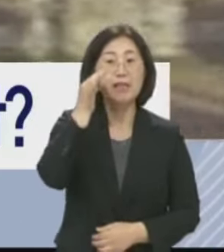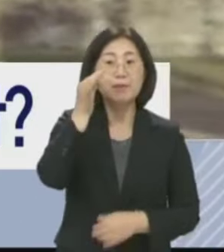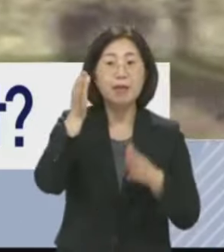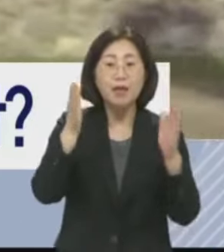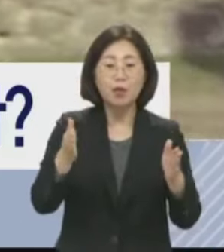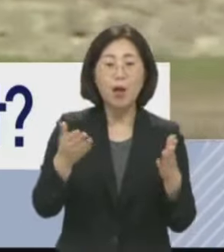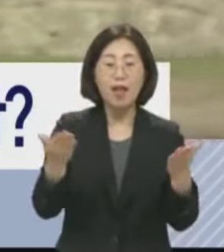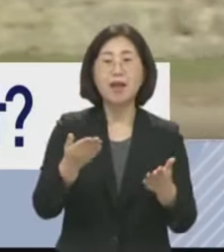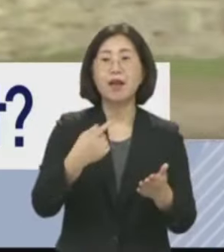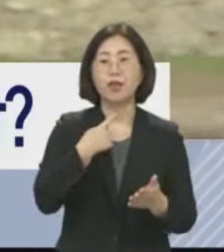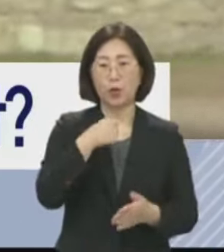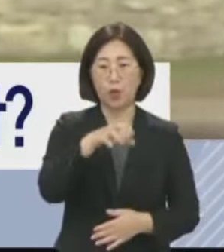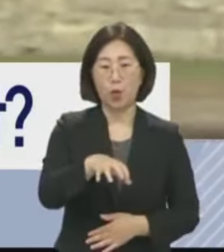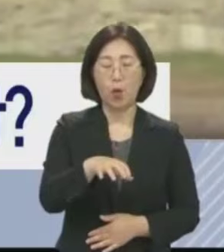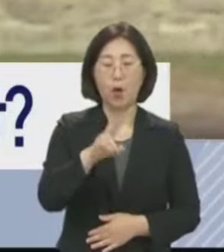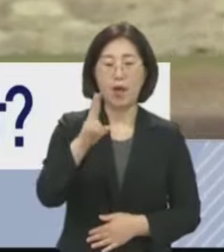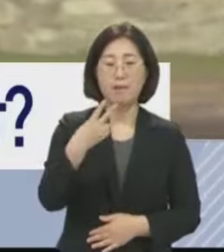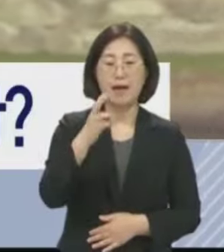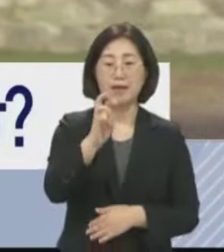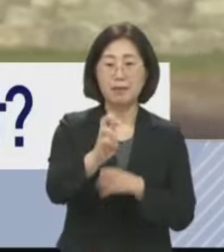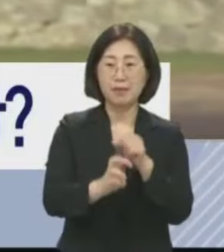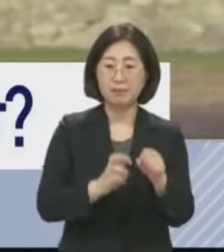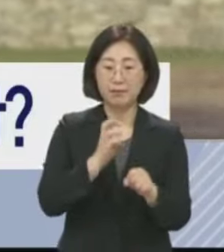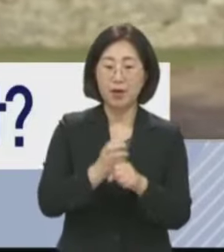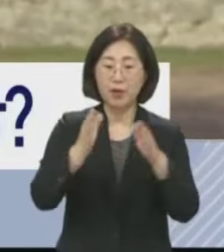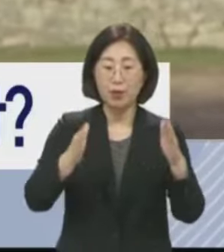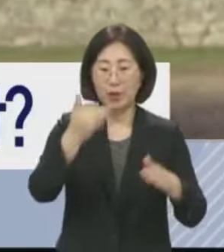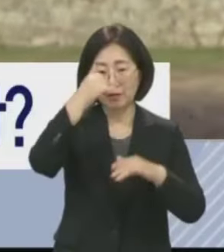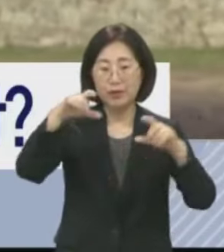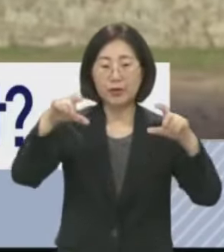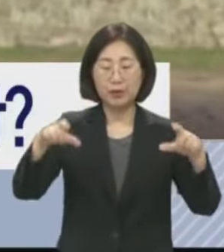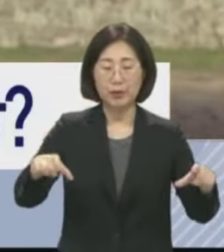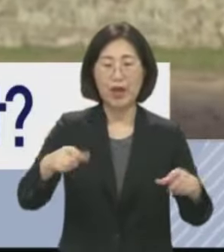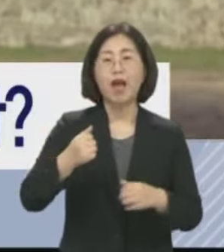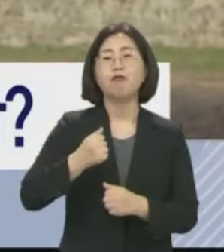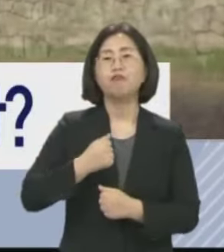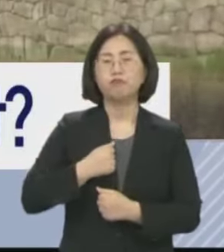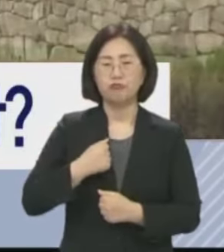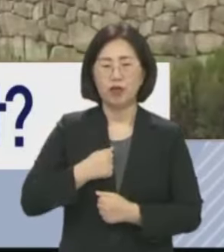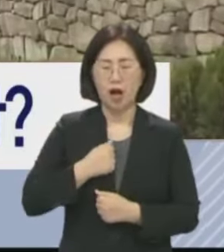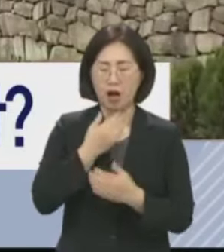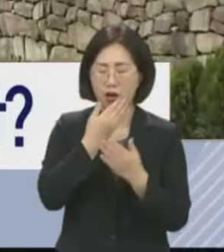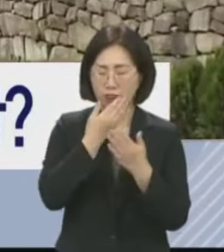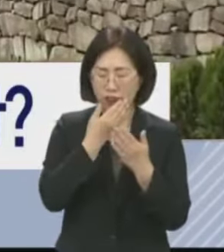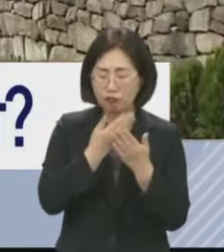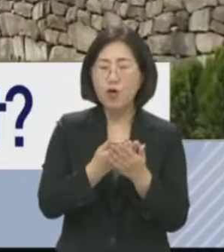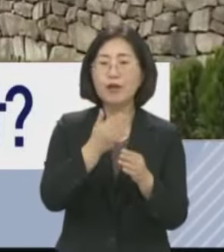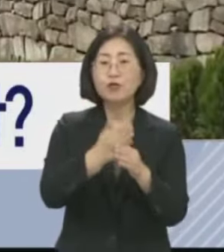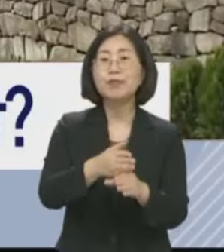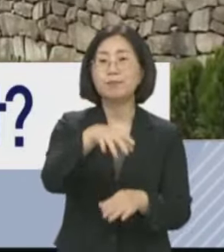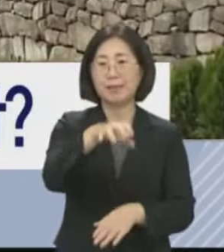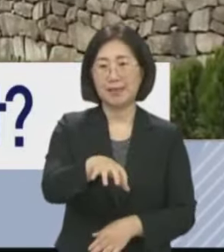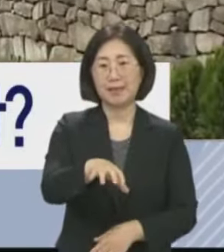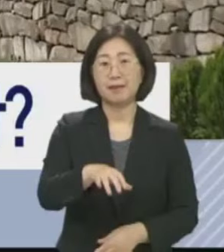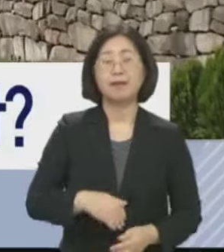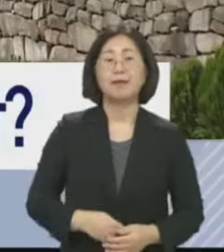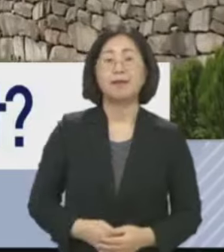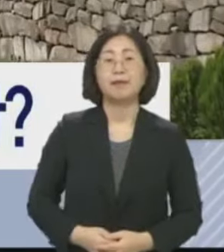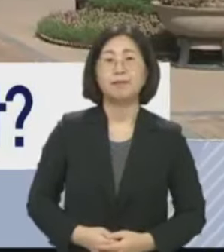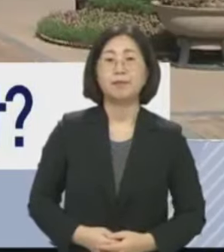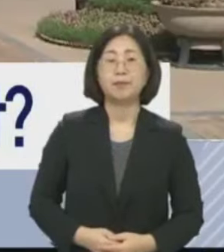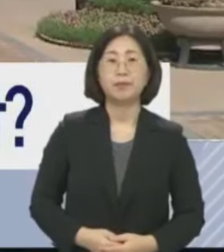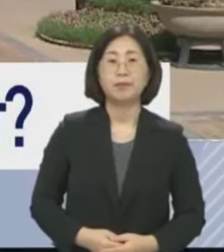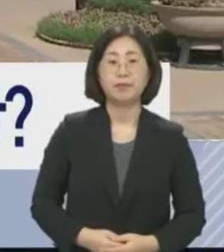곳이기도 한데요. 230년 동안 충청 지역의 군사적, 중심지로 이렇게 기능을 했던 곳이기도